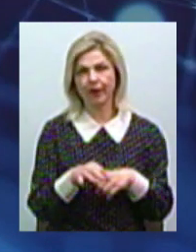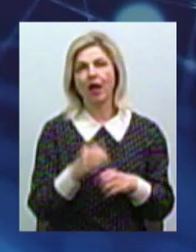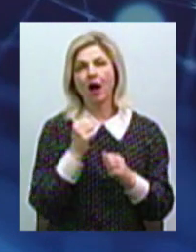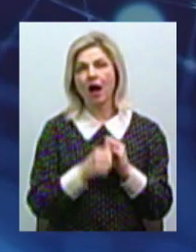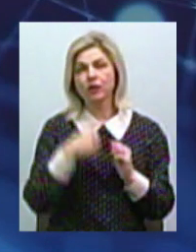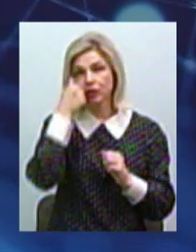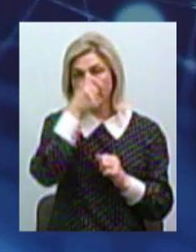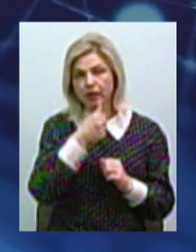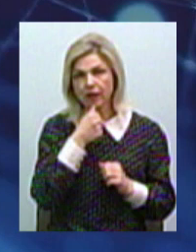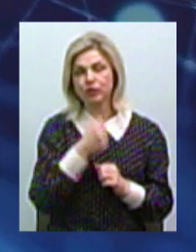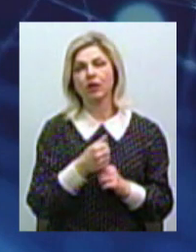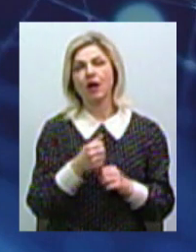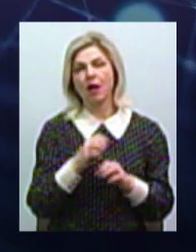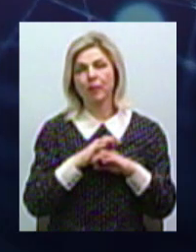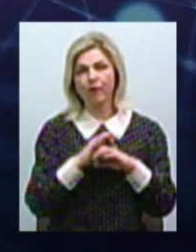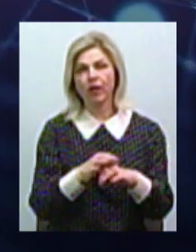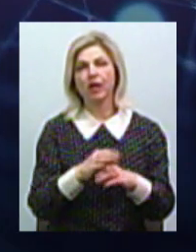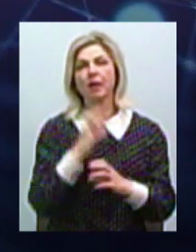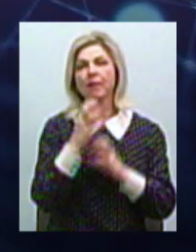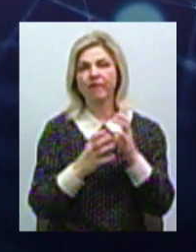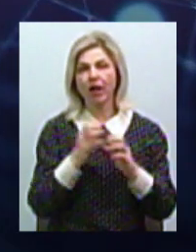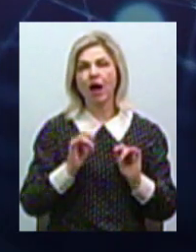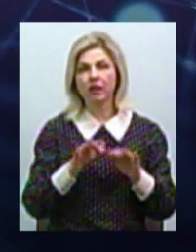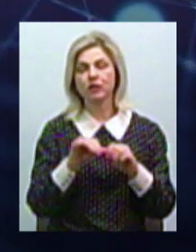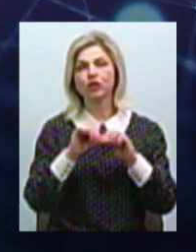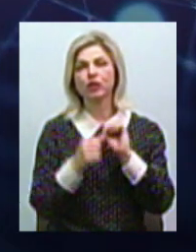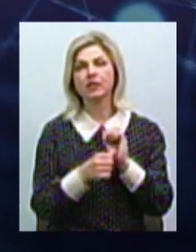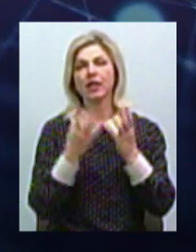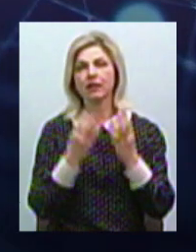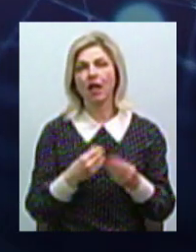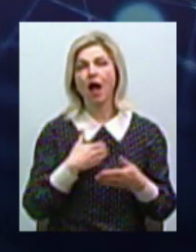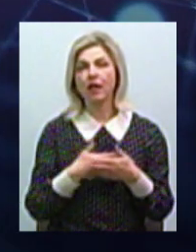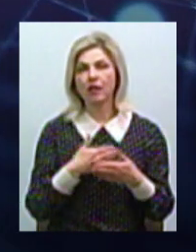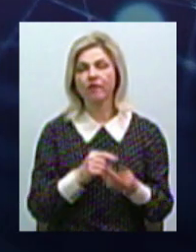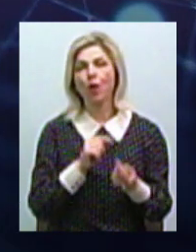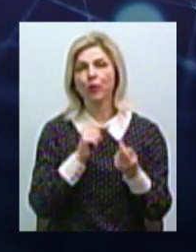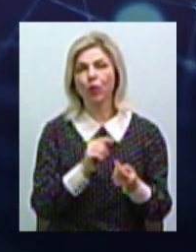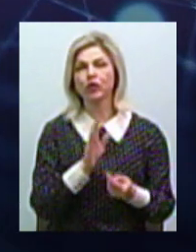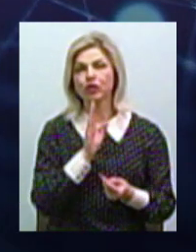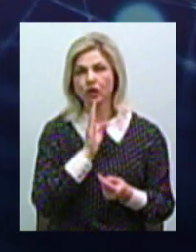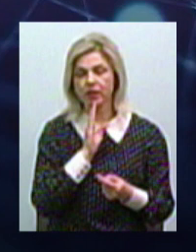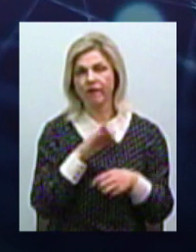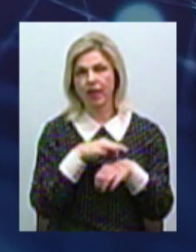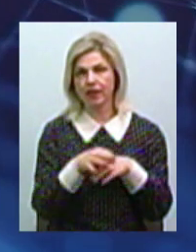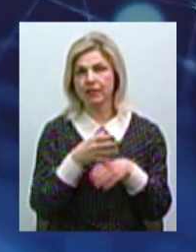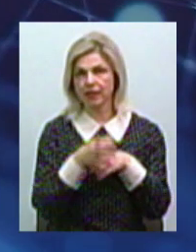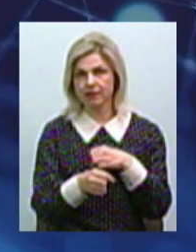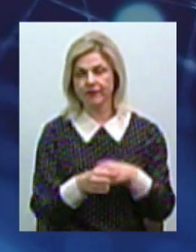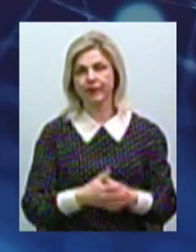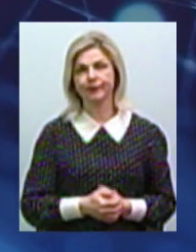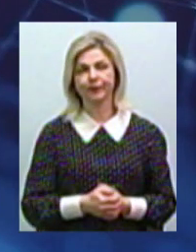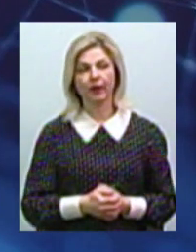щорічно відбувається всесвітня акція «16 днів активізму проти гендерно зумовленого насильства».